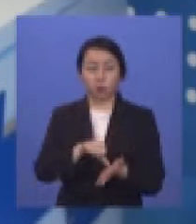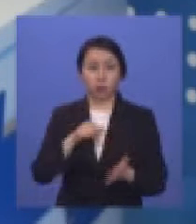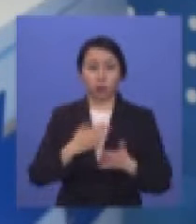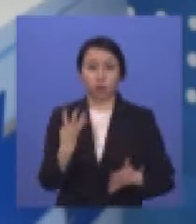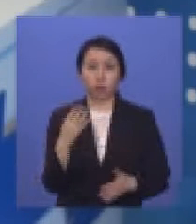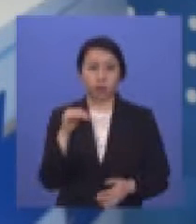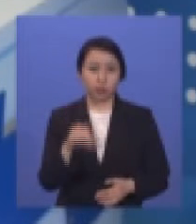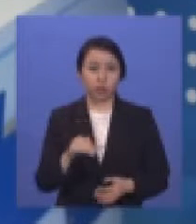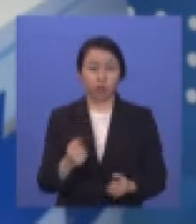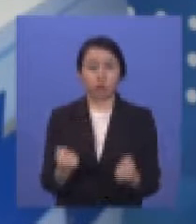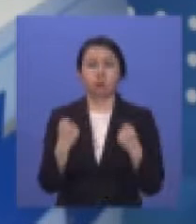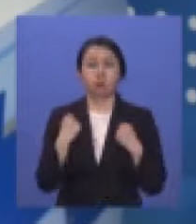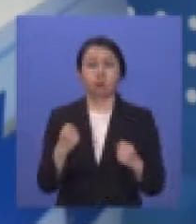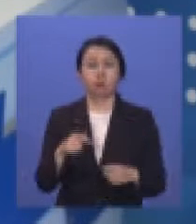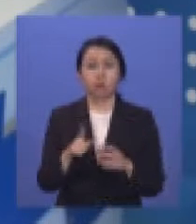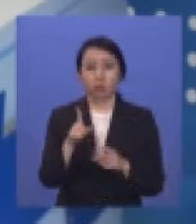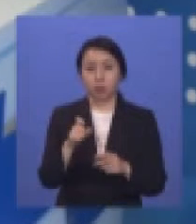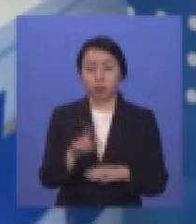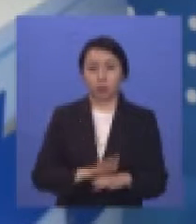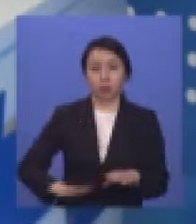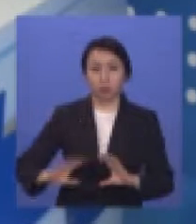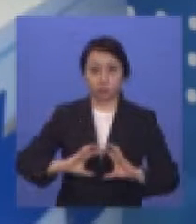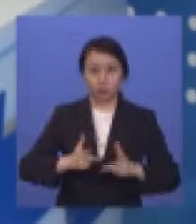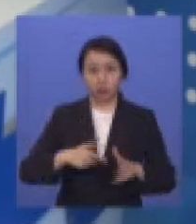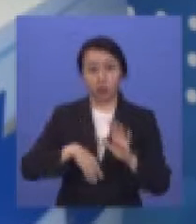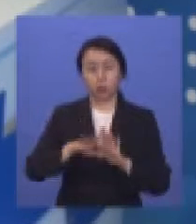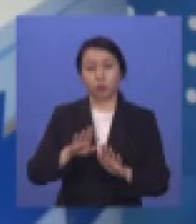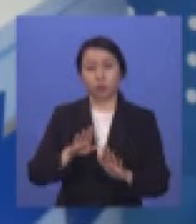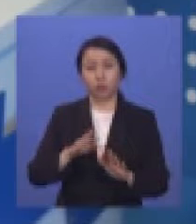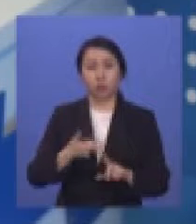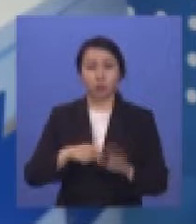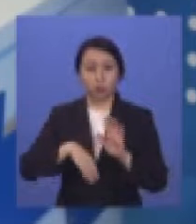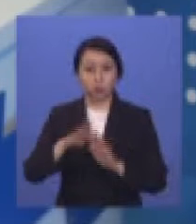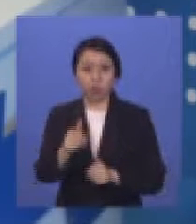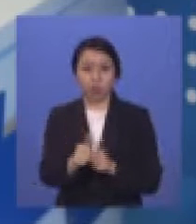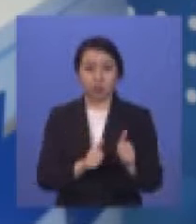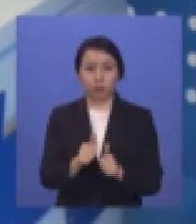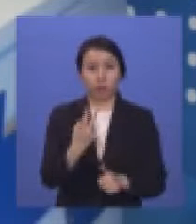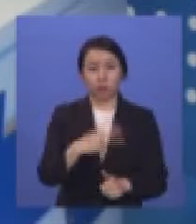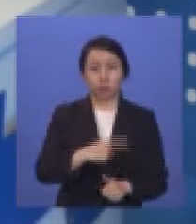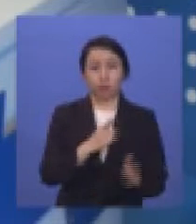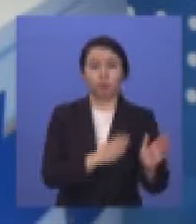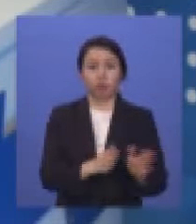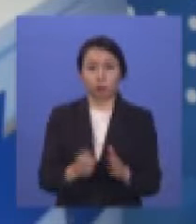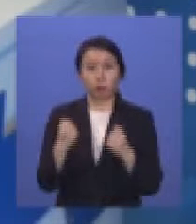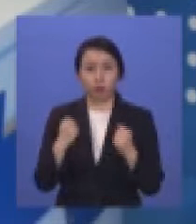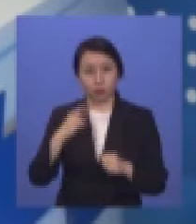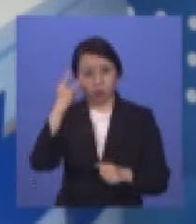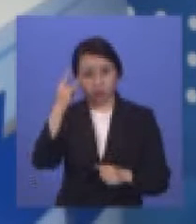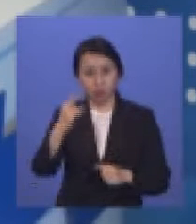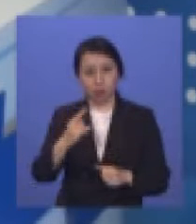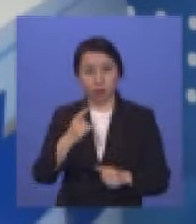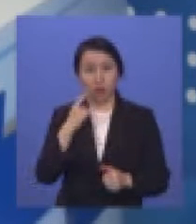Участвовало больше 4000 спортсменов из 100 стран мира. Лучшие из лучших соревновались в 21 виде